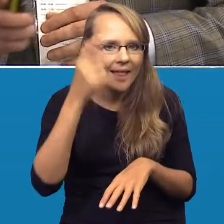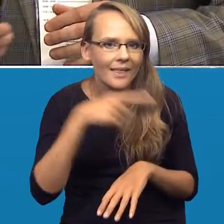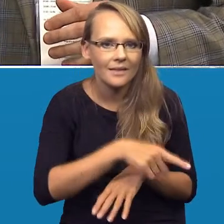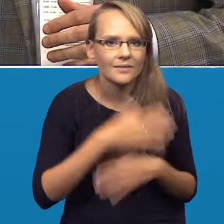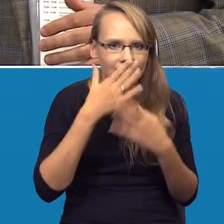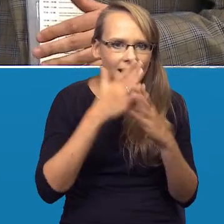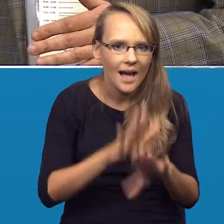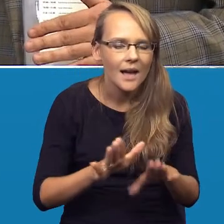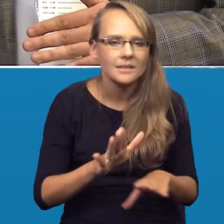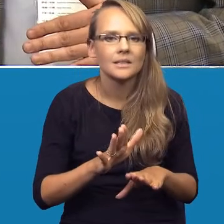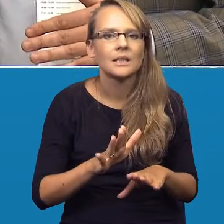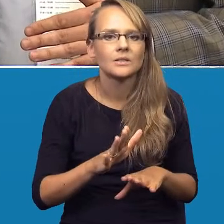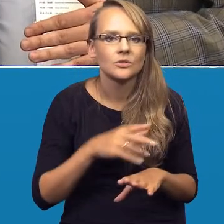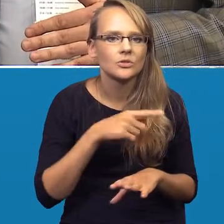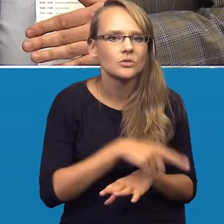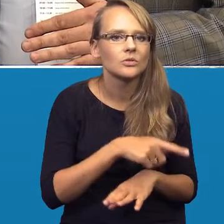że